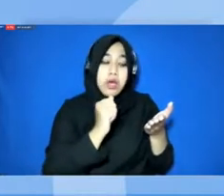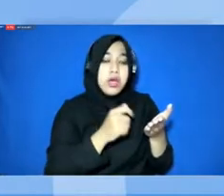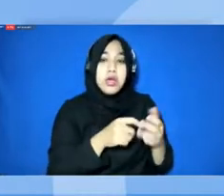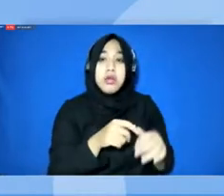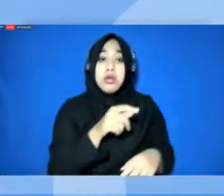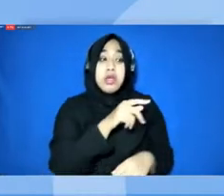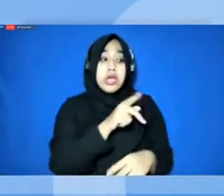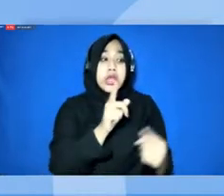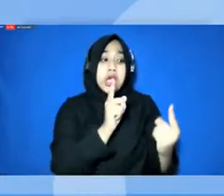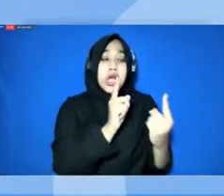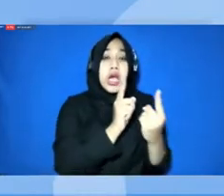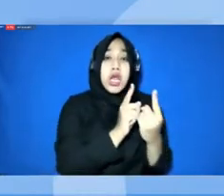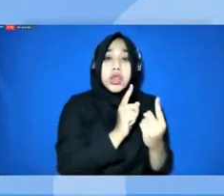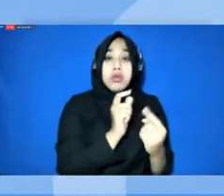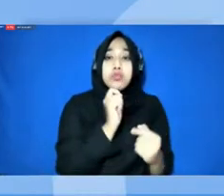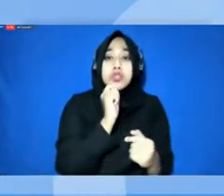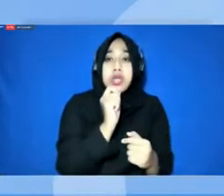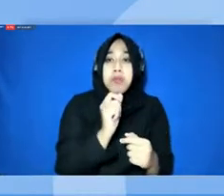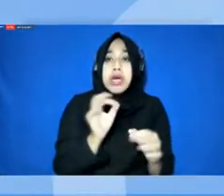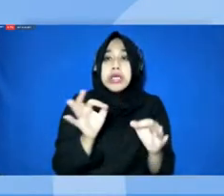dengan siapa kita pernah berdekatan